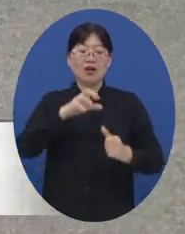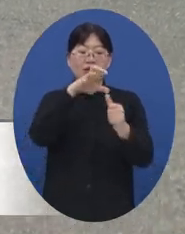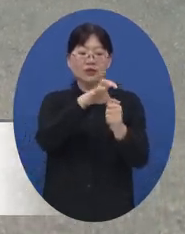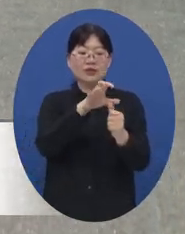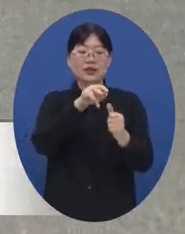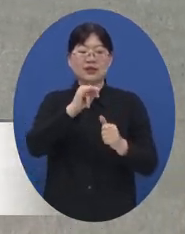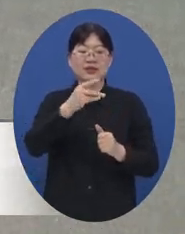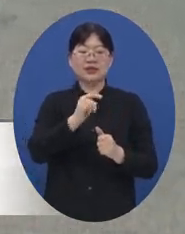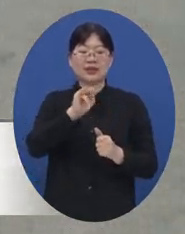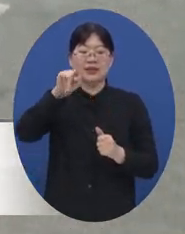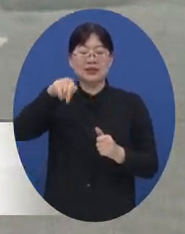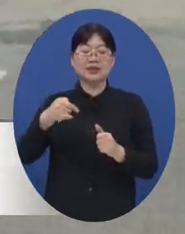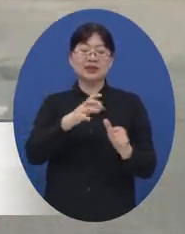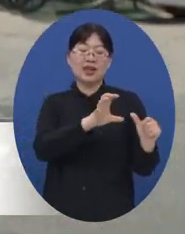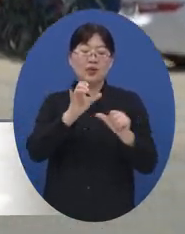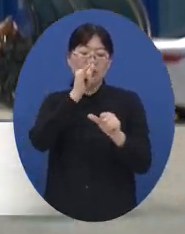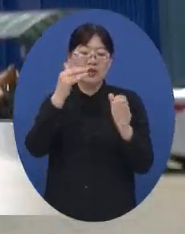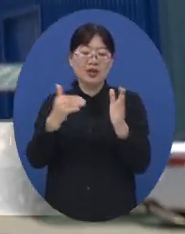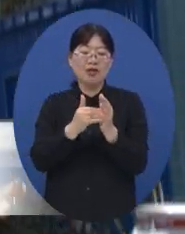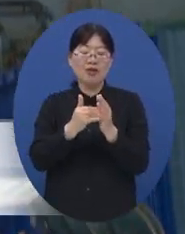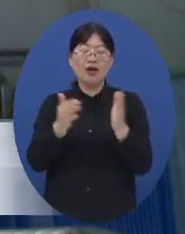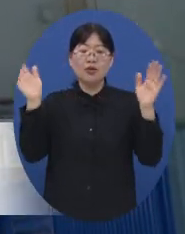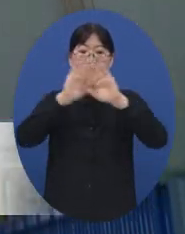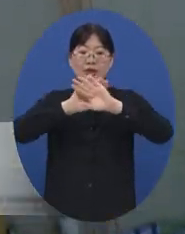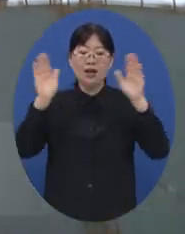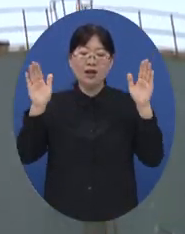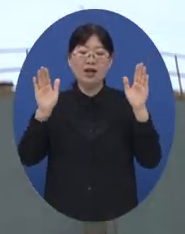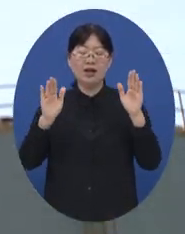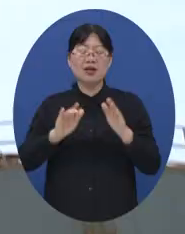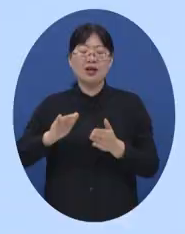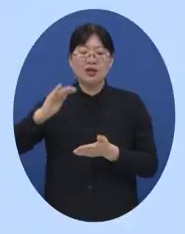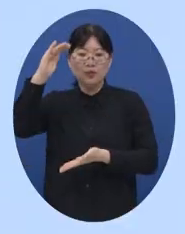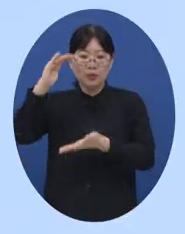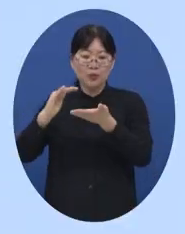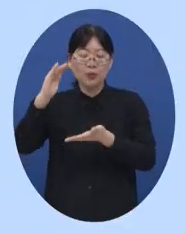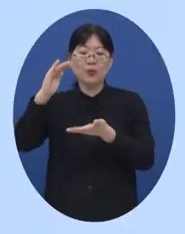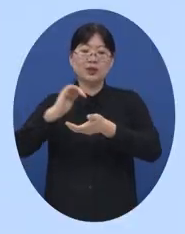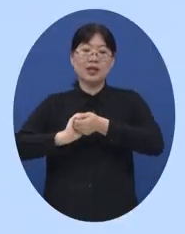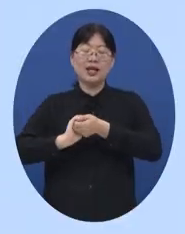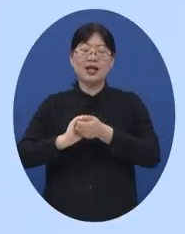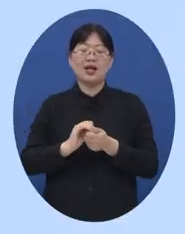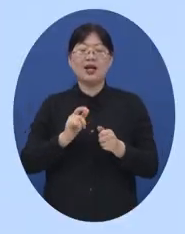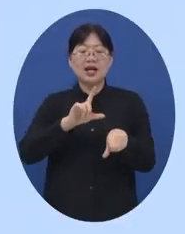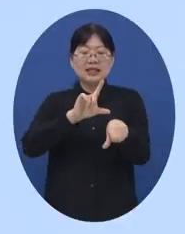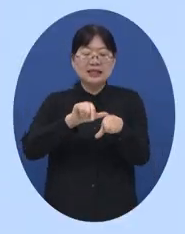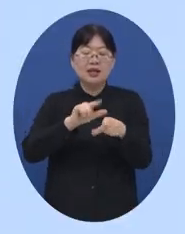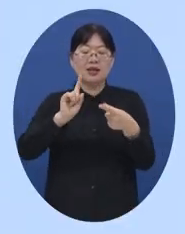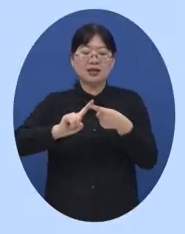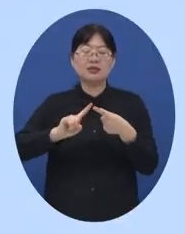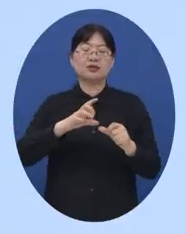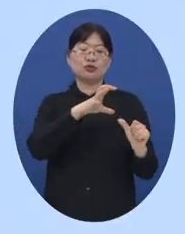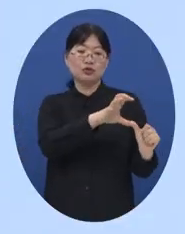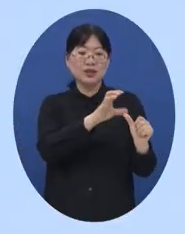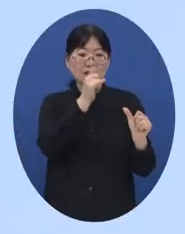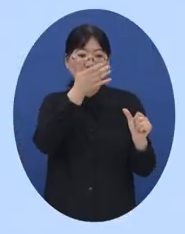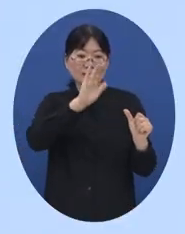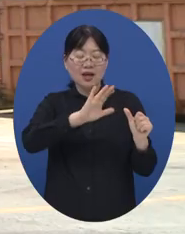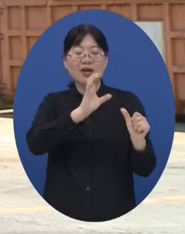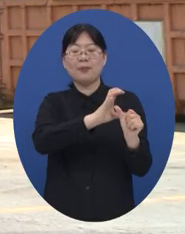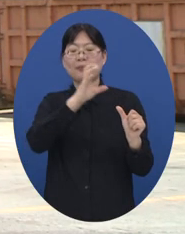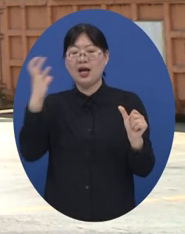규제 샌드박스를 적용받아 주 야간이나 고도 제한, 비행 시간 등 드론 비행의 걸림돌이었던 규제로부터